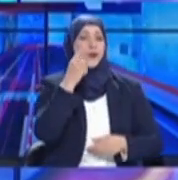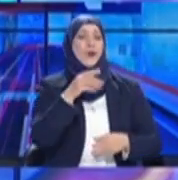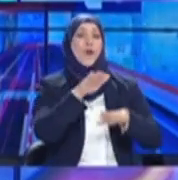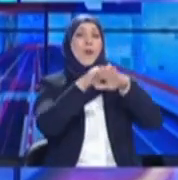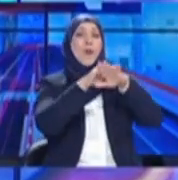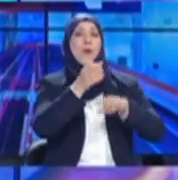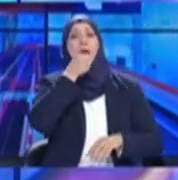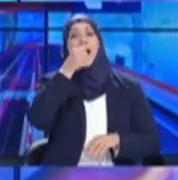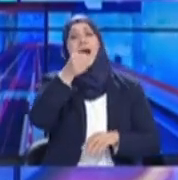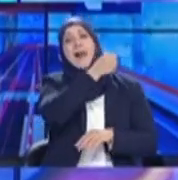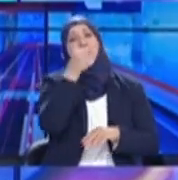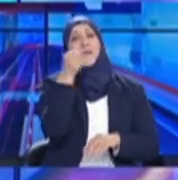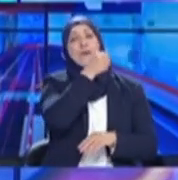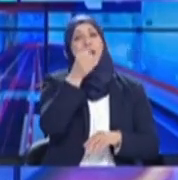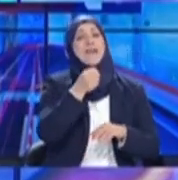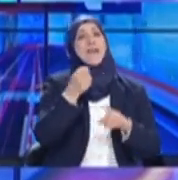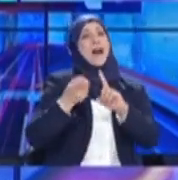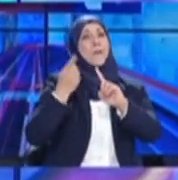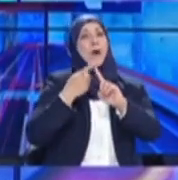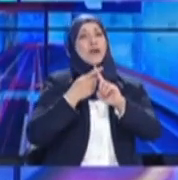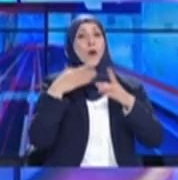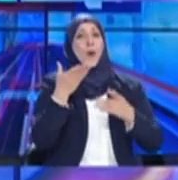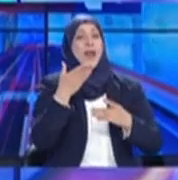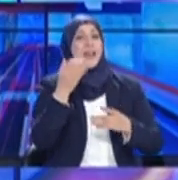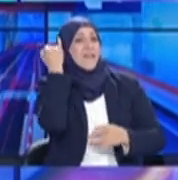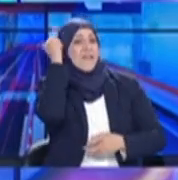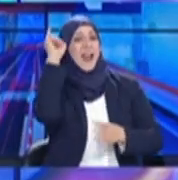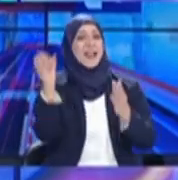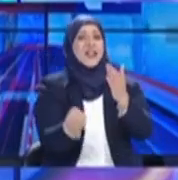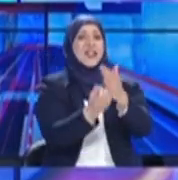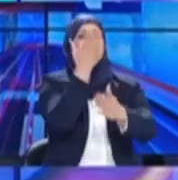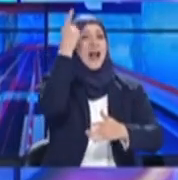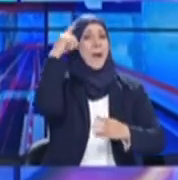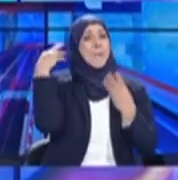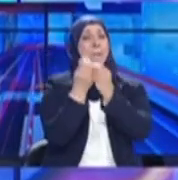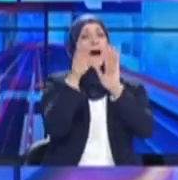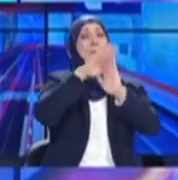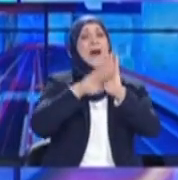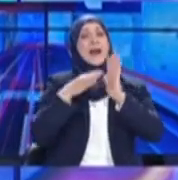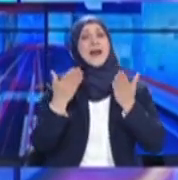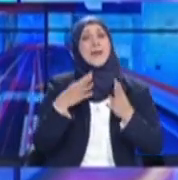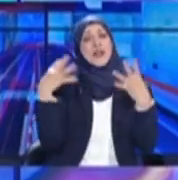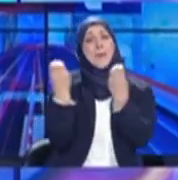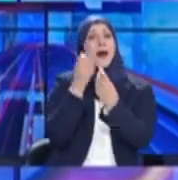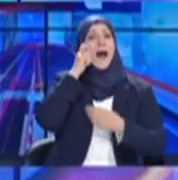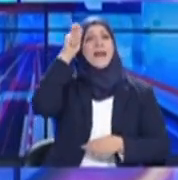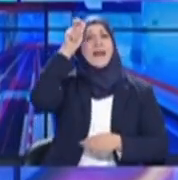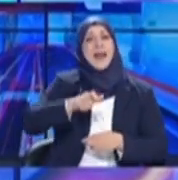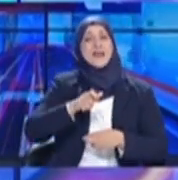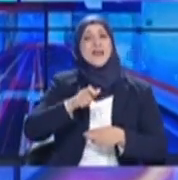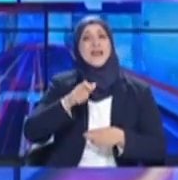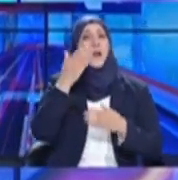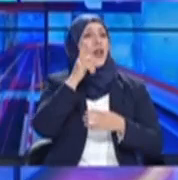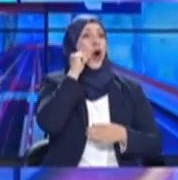وكانت يدخلها استثنائيه البرنامج مع الناس حبينا تكون في وصله موسيقيه اه ام انها عادل